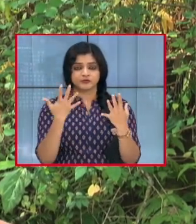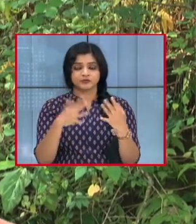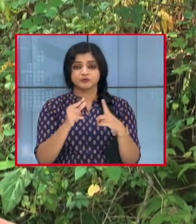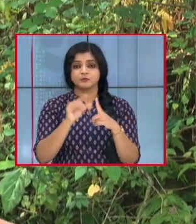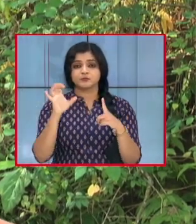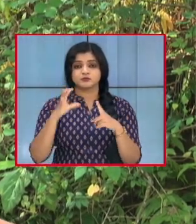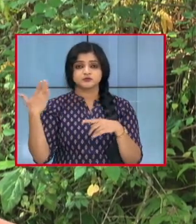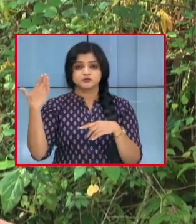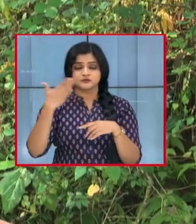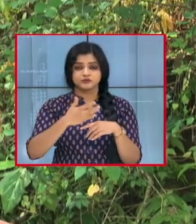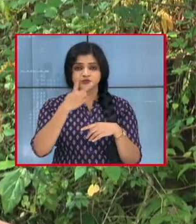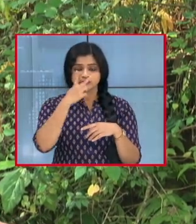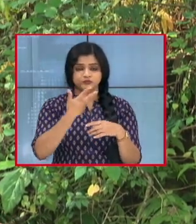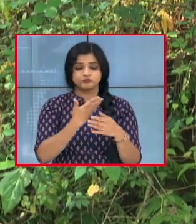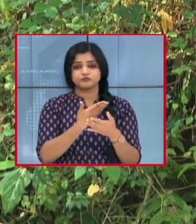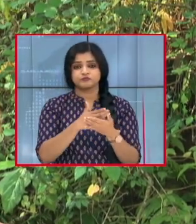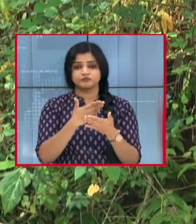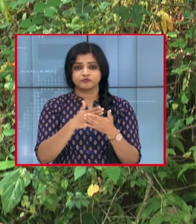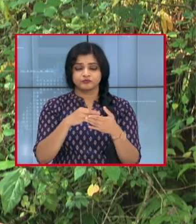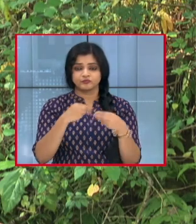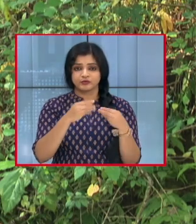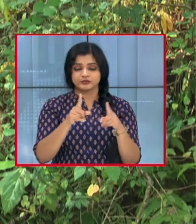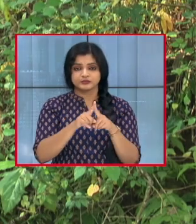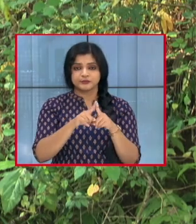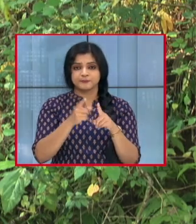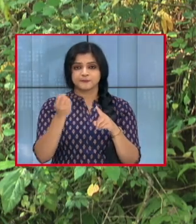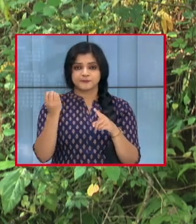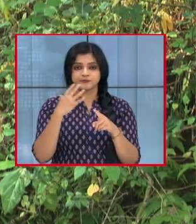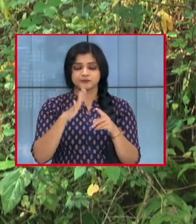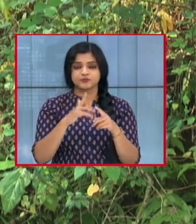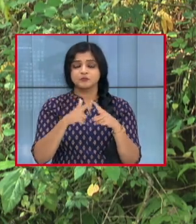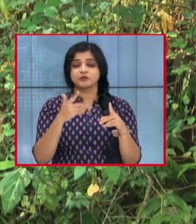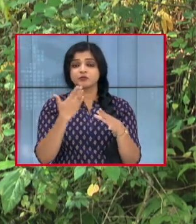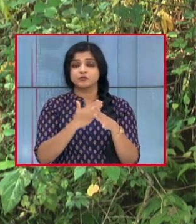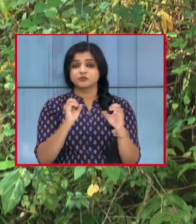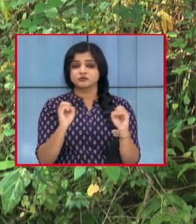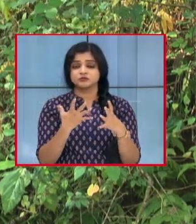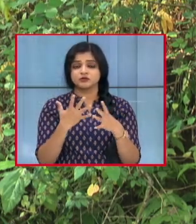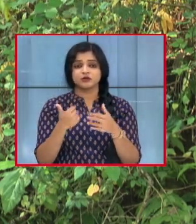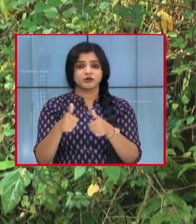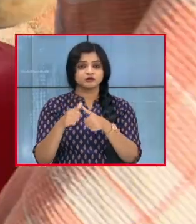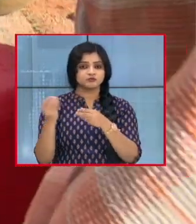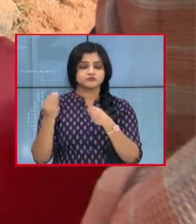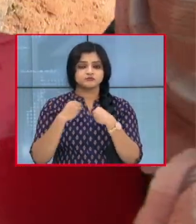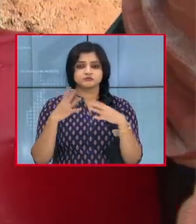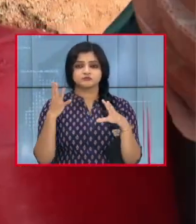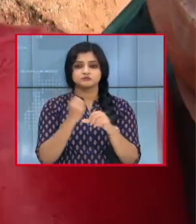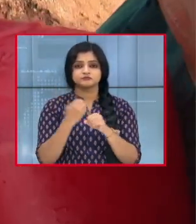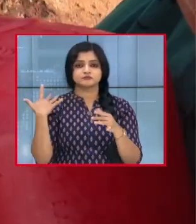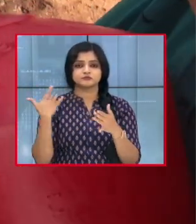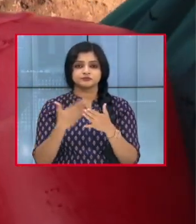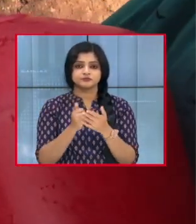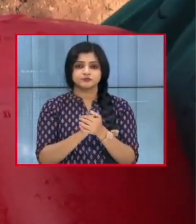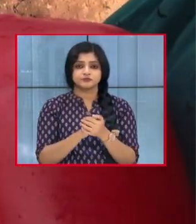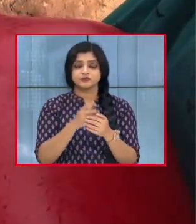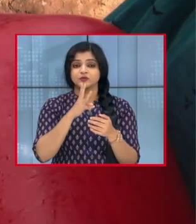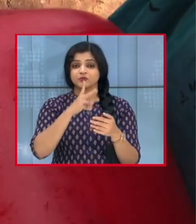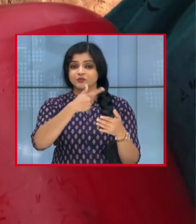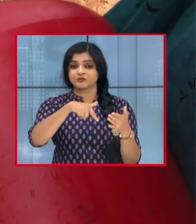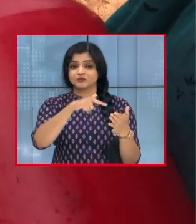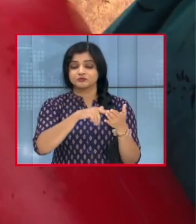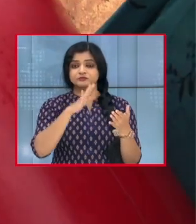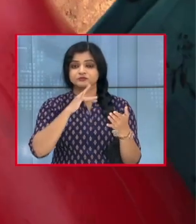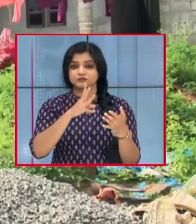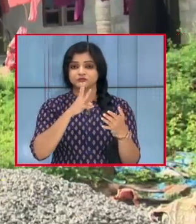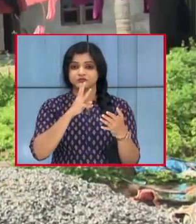പഞ്ചായത്തുകാർ അത് വന്ന് അത്യാവശ്യ ഉദ്ദേശം വരെ വന്ന് നോക്കാൻ ചെയ്തു. എന്നിട്ട് ഒരു ഇന്നേവരെ യാതൊരു മറുപടി ഉണ്ടായിട്ടില്ല. കുളത്തിലെ മലിനജലം